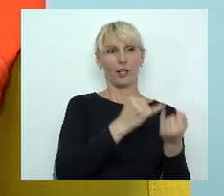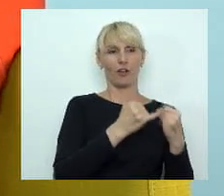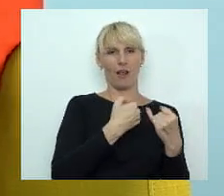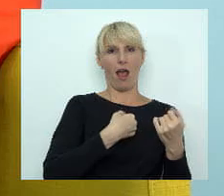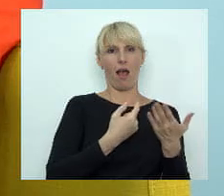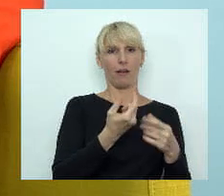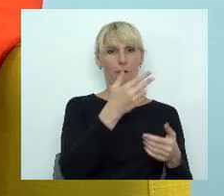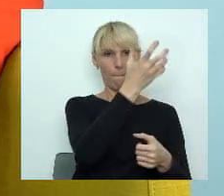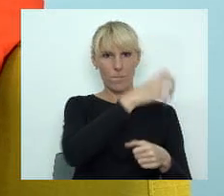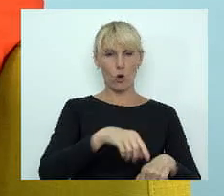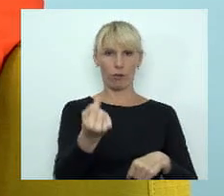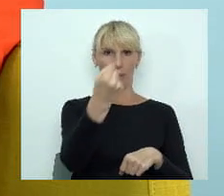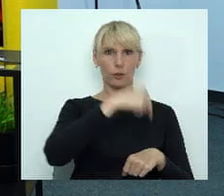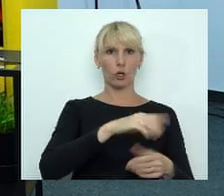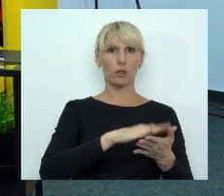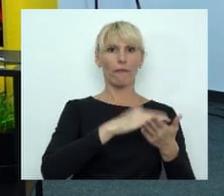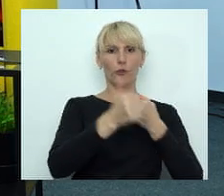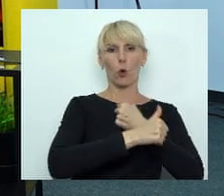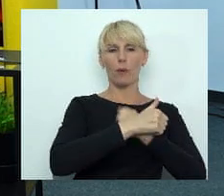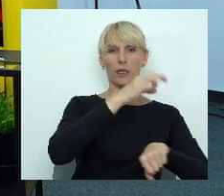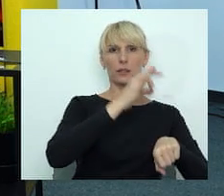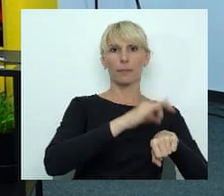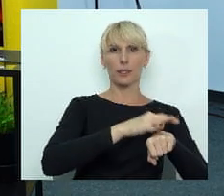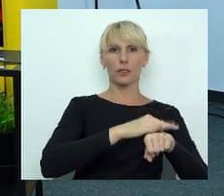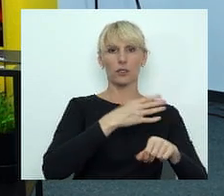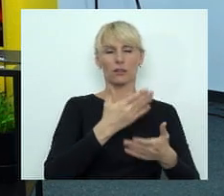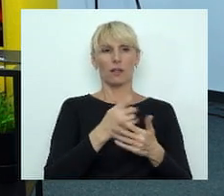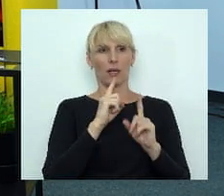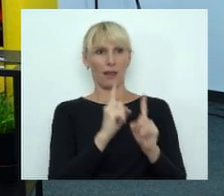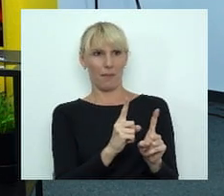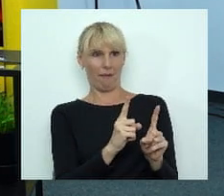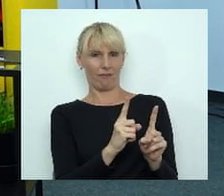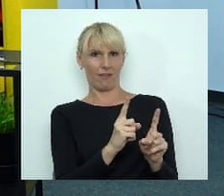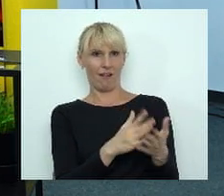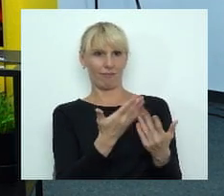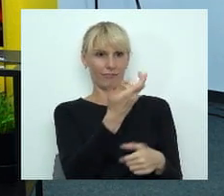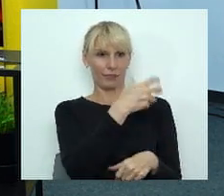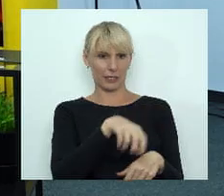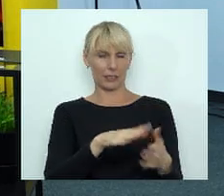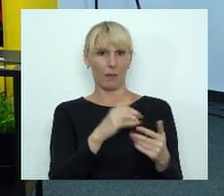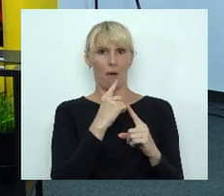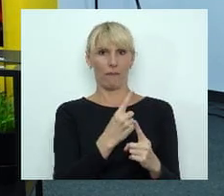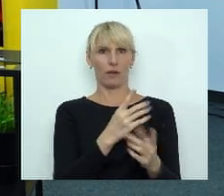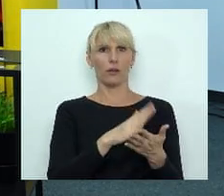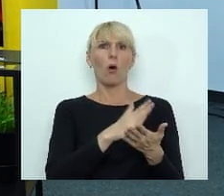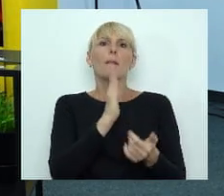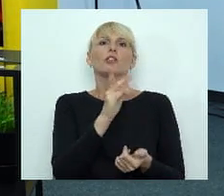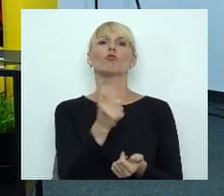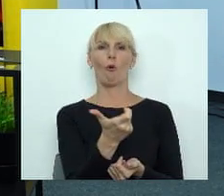które zawarte są w Państwa dokumentacji medycznej. No to prawda jest taka, że w większości przypadków będzie to po prostu